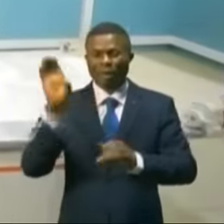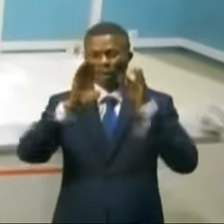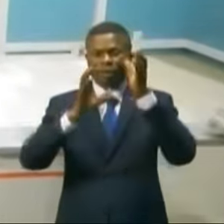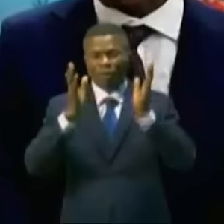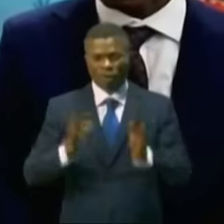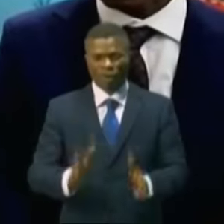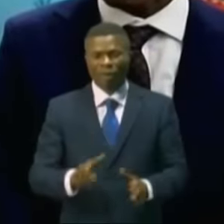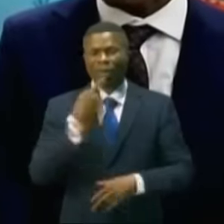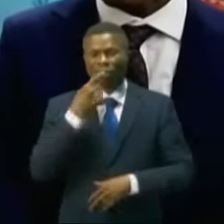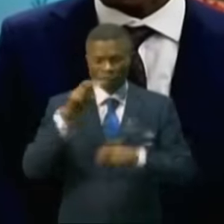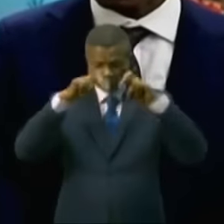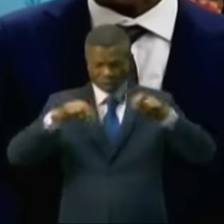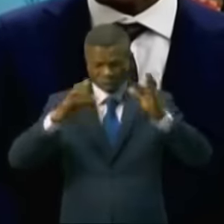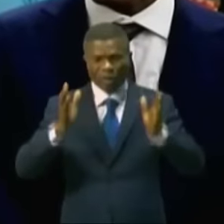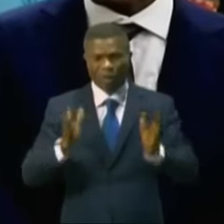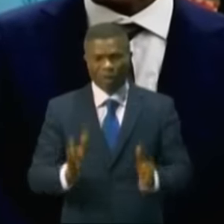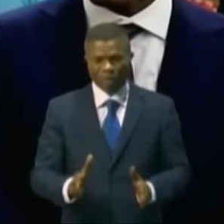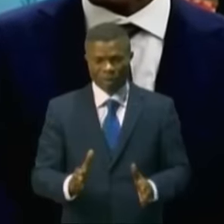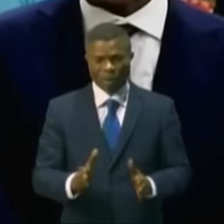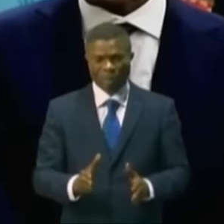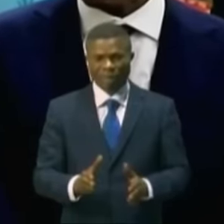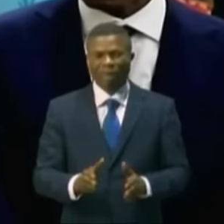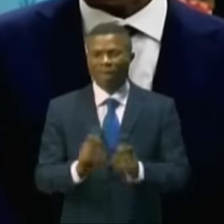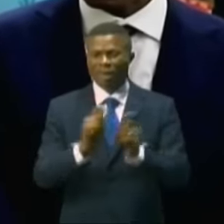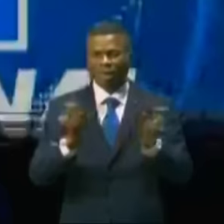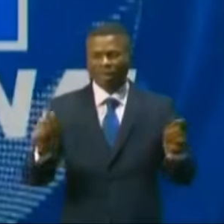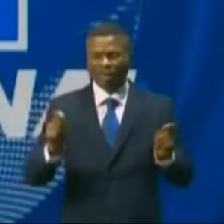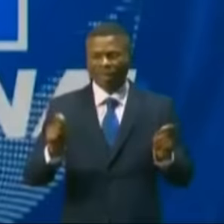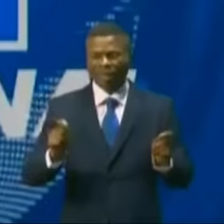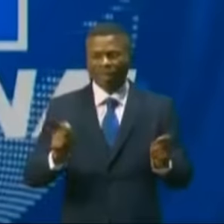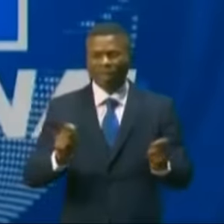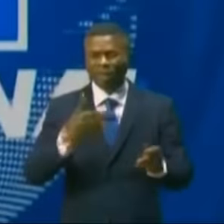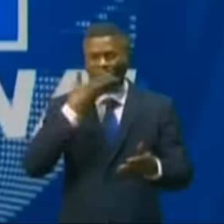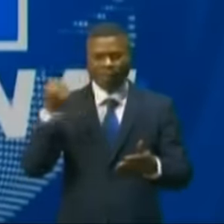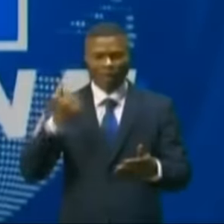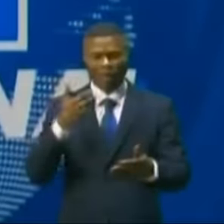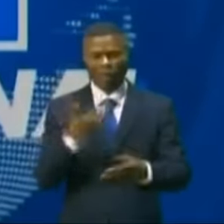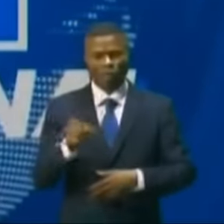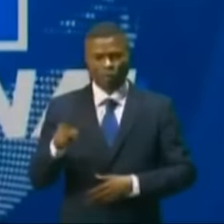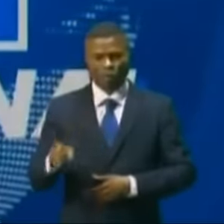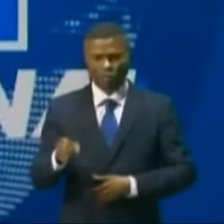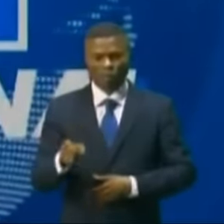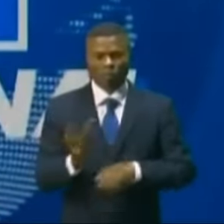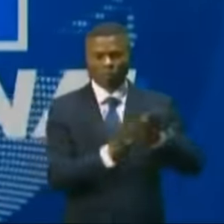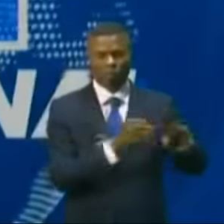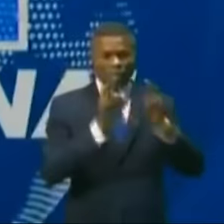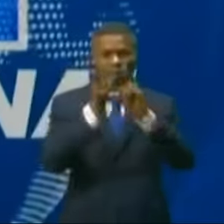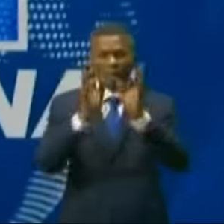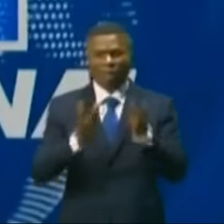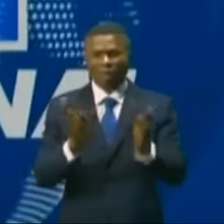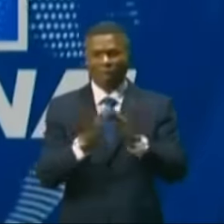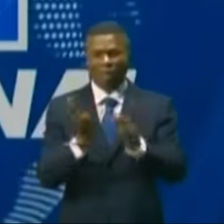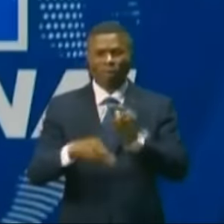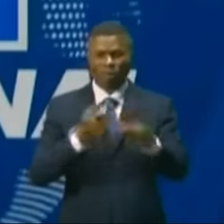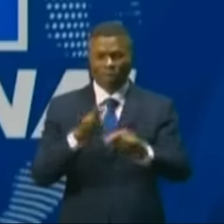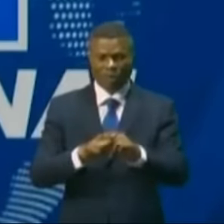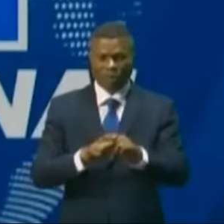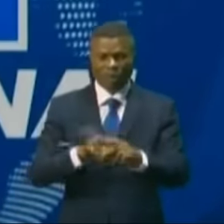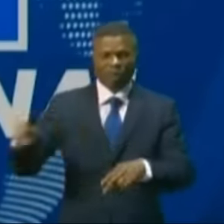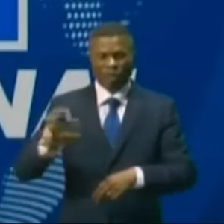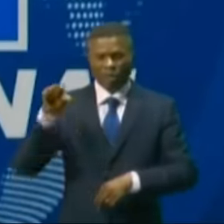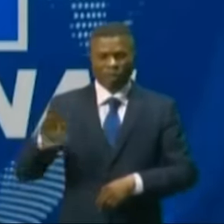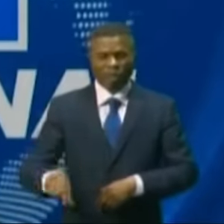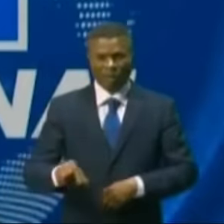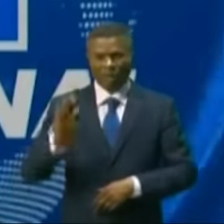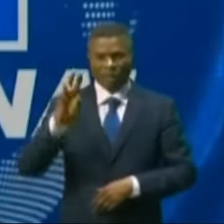ça s'appelle recherche, et c'est une très très bonne chose. Le rapporteur de l'Assemblée nationale, Jacques